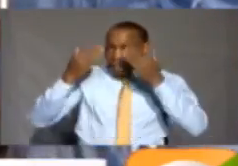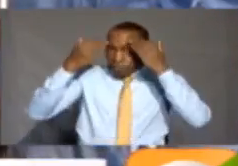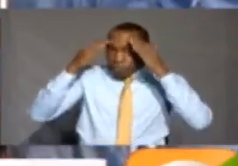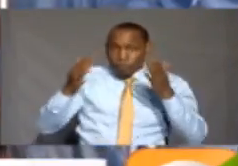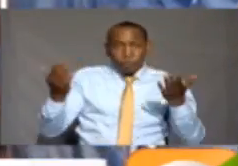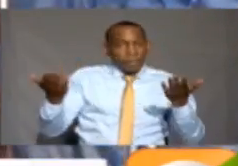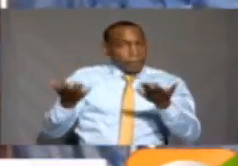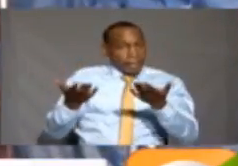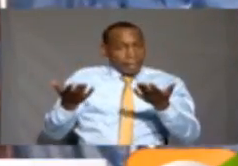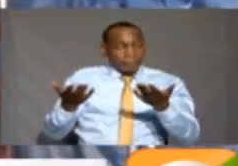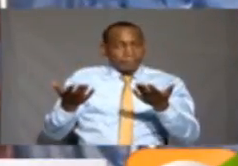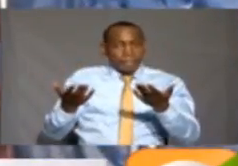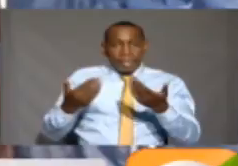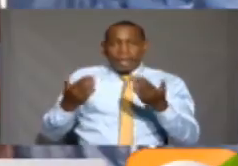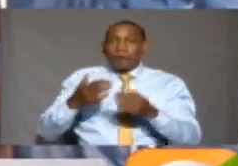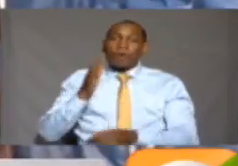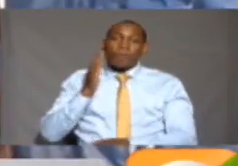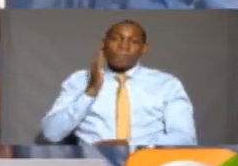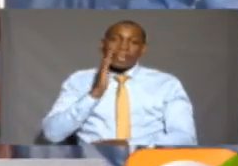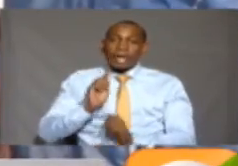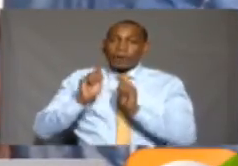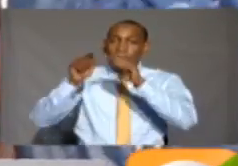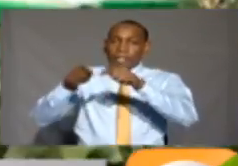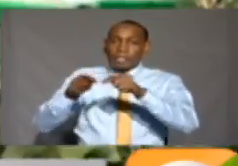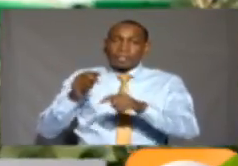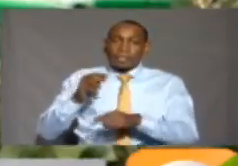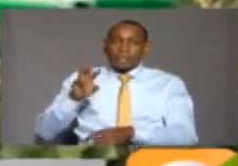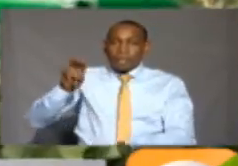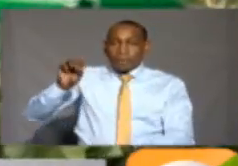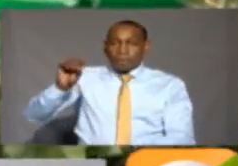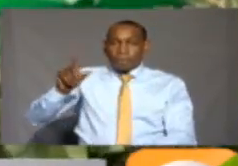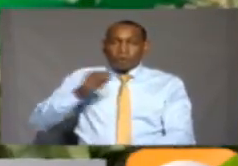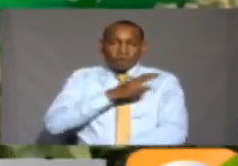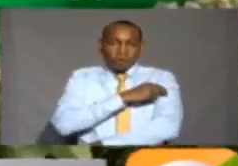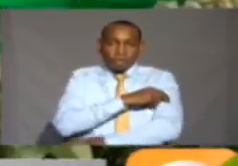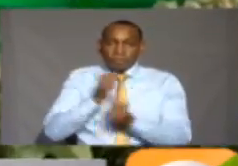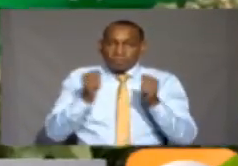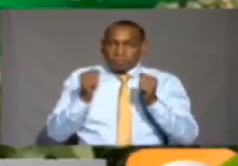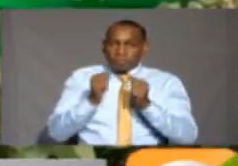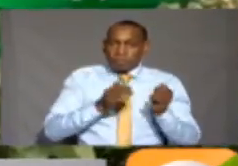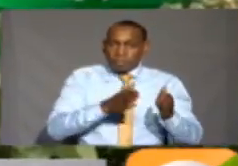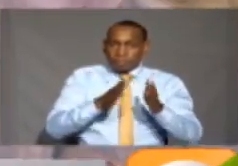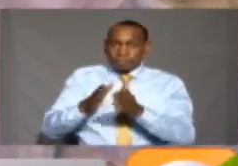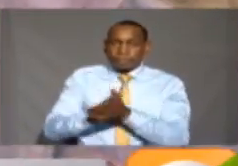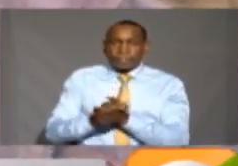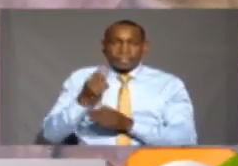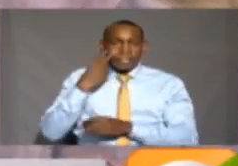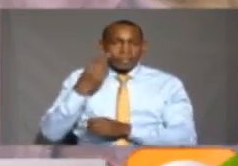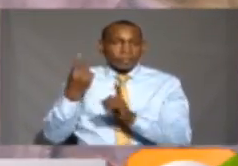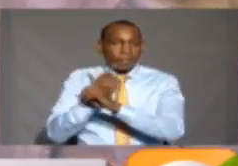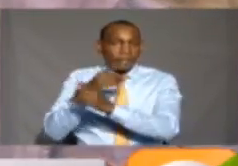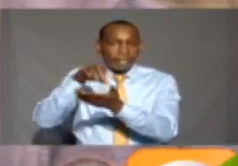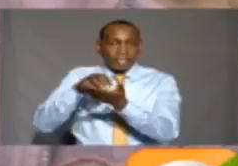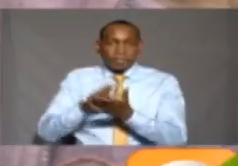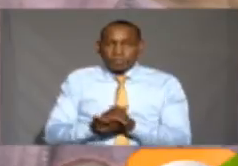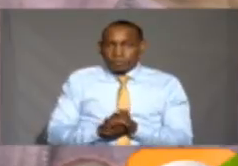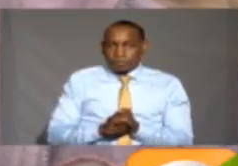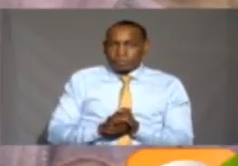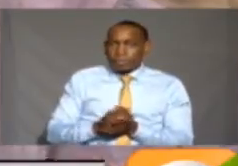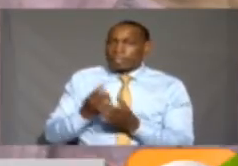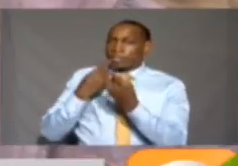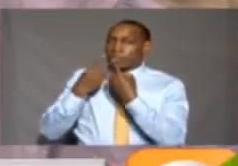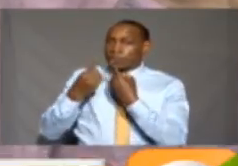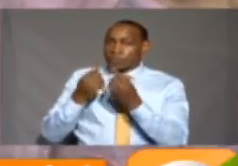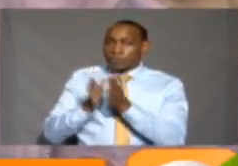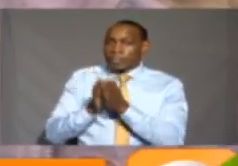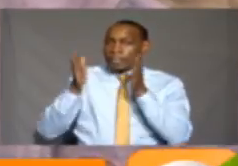his whereabouts, prompting the mother to visit Molo Hospital mortuary. She found the unexpected. Kufika huko, tukaongea na mtu wa